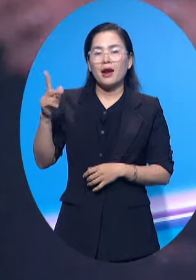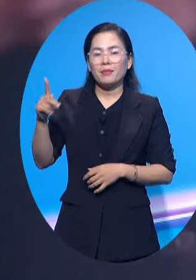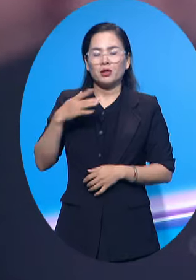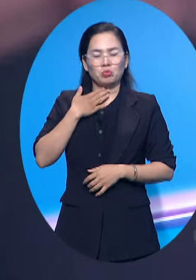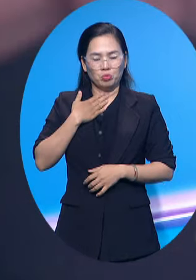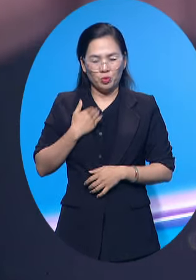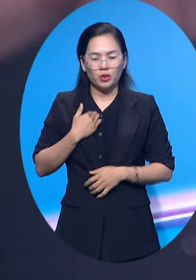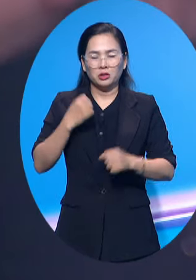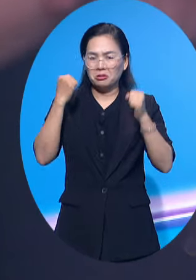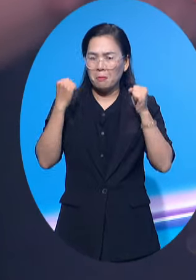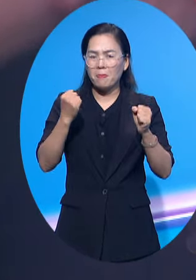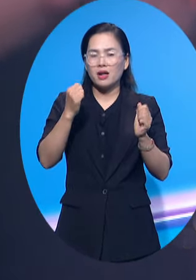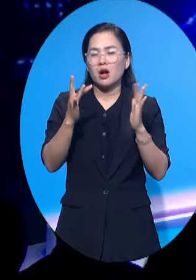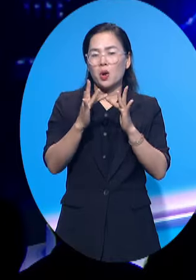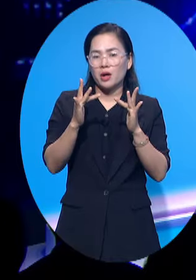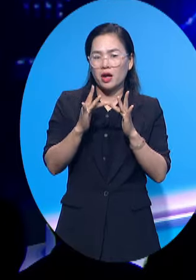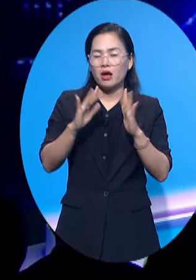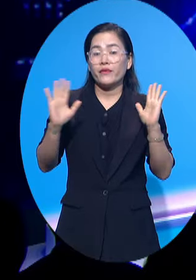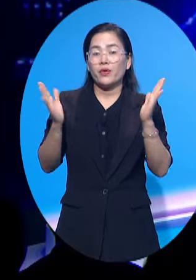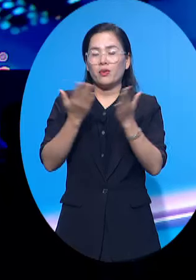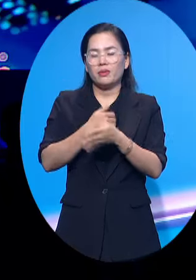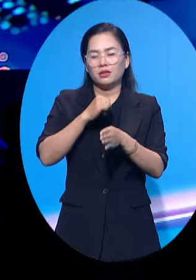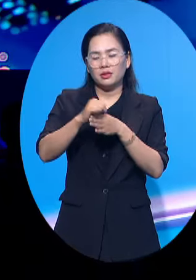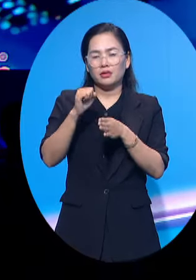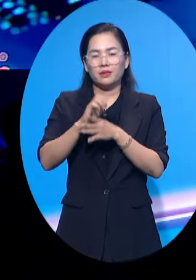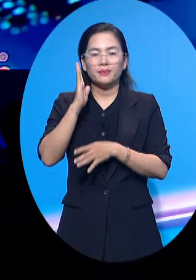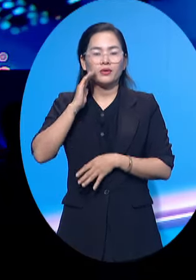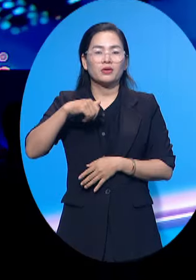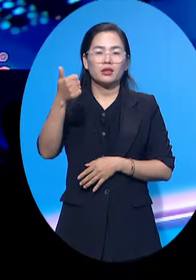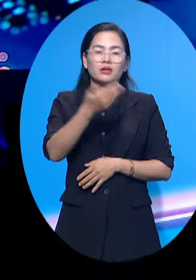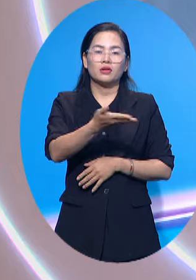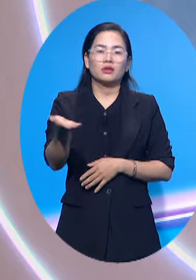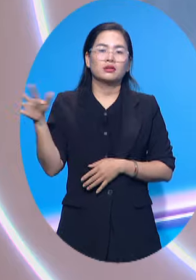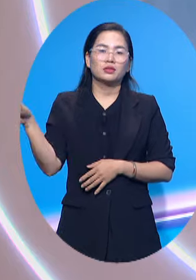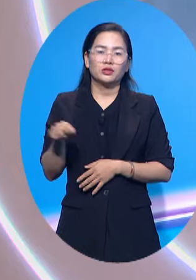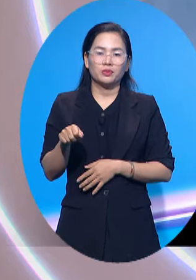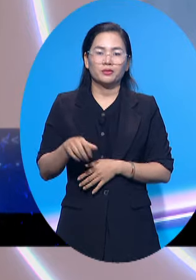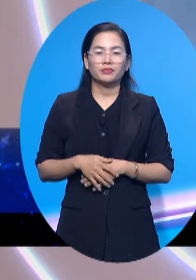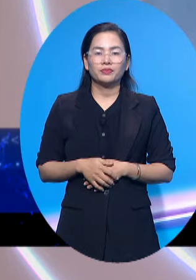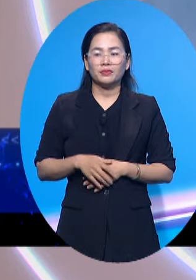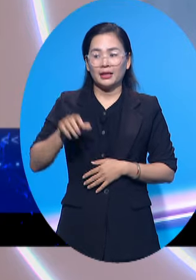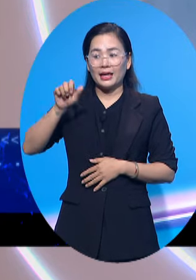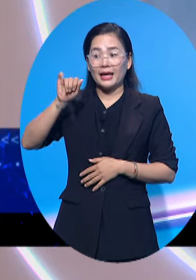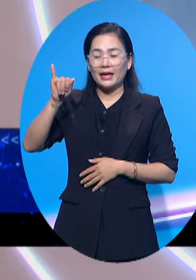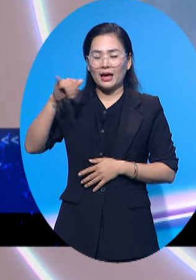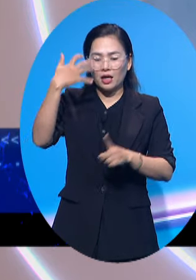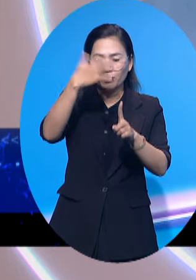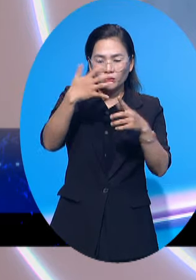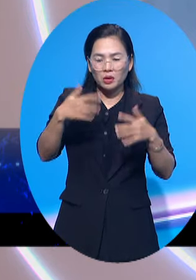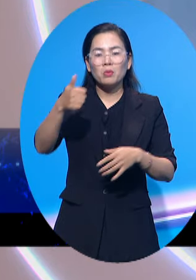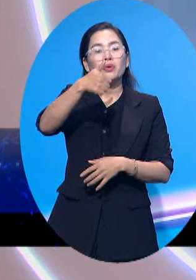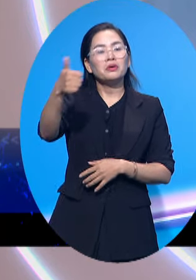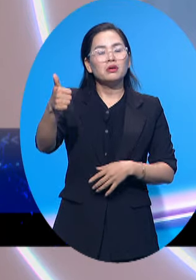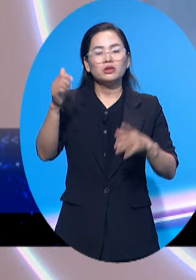nghệ mà còn cam kết đổi mới và tạo ra trải nghiệm tốt nhất cho người dùng. Cách sử dụng AI đang thay đổi cách chúng ta làm việc giải